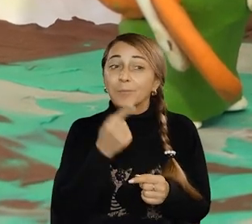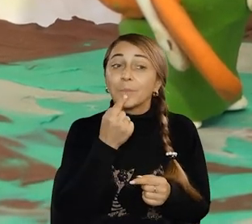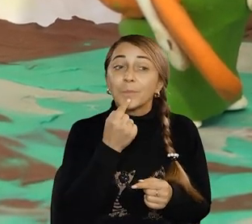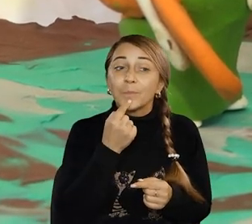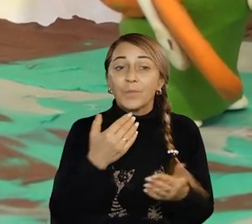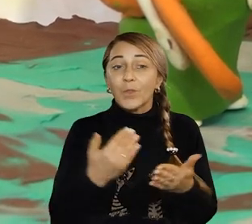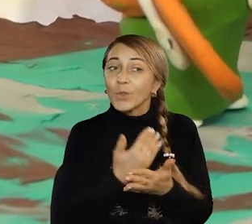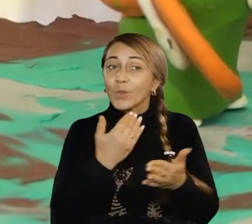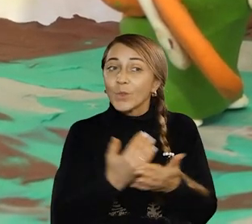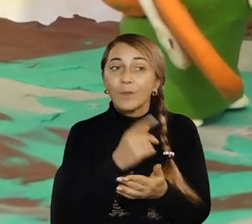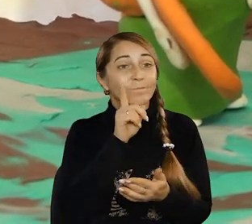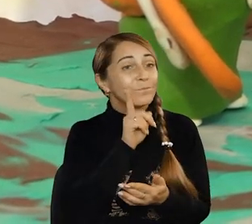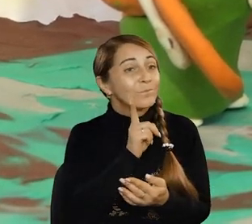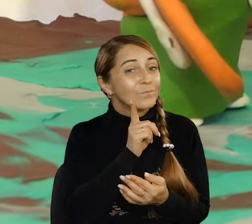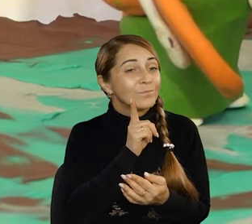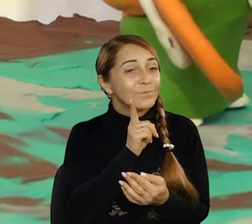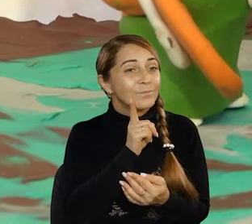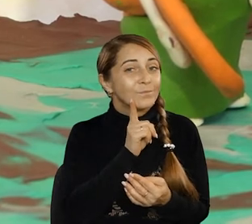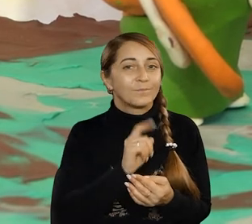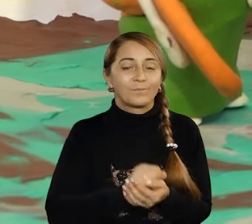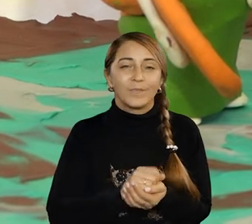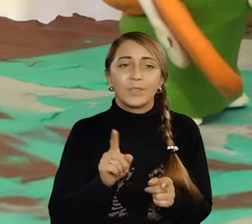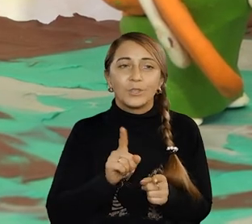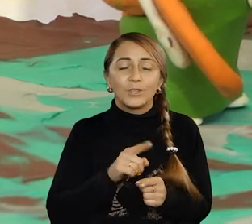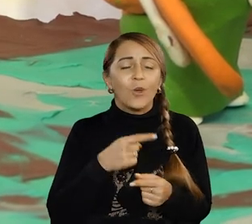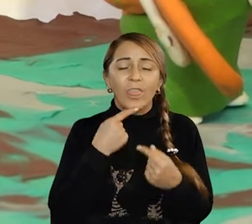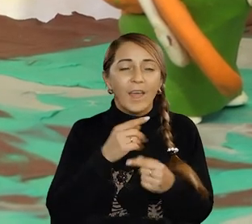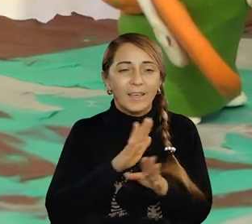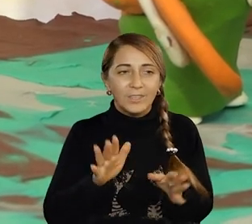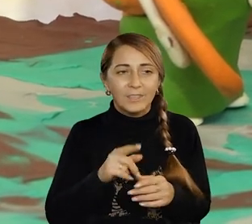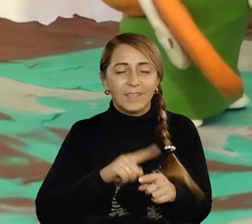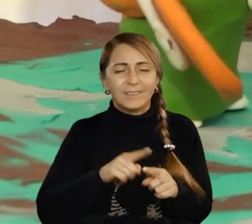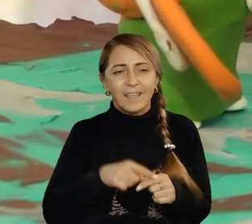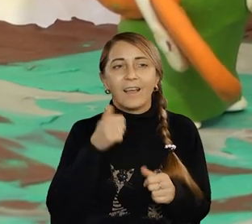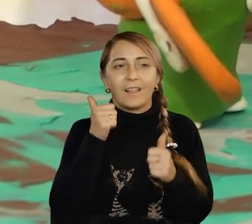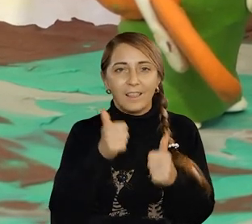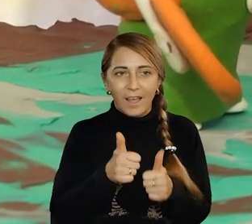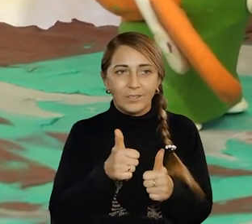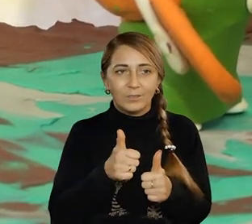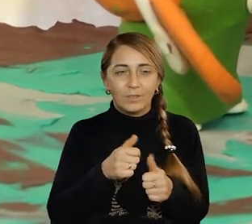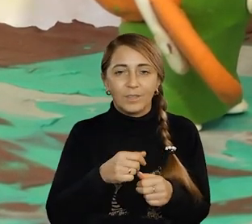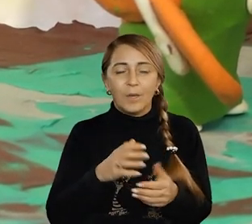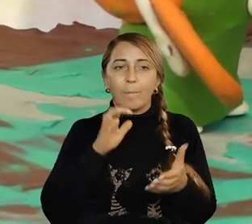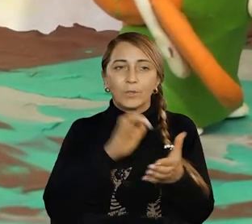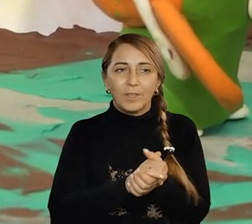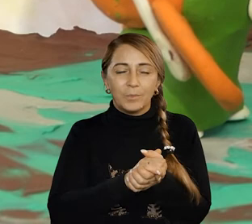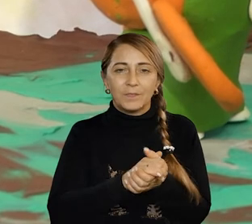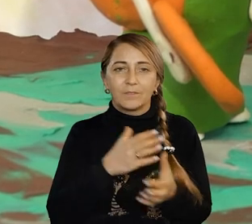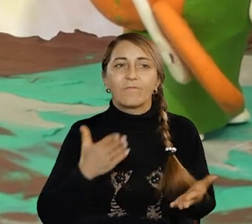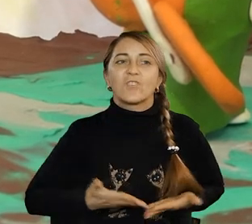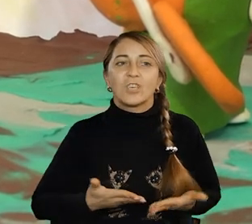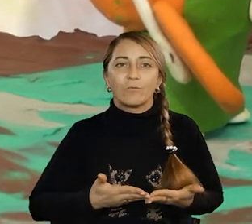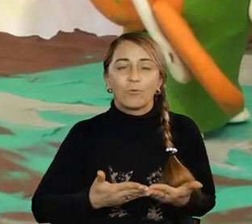дегустувати новинки смаколики. «Що не кажіть, а це класно! Нарешті познайомитися